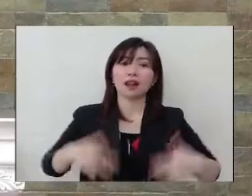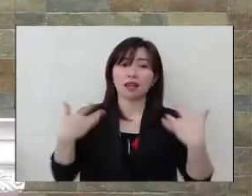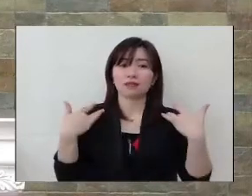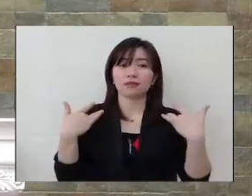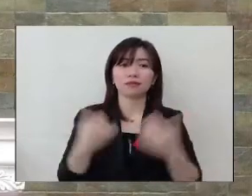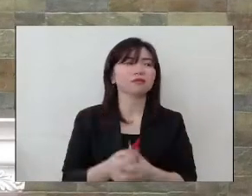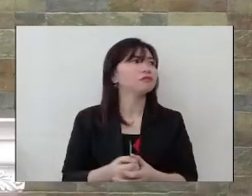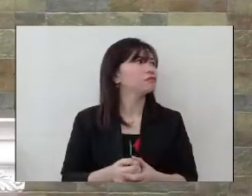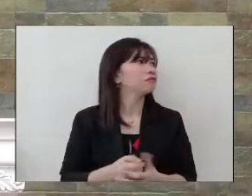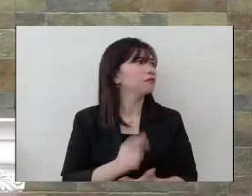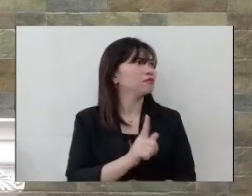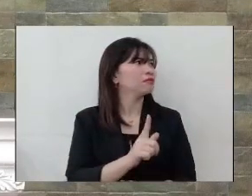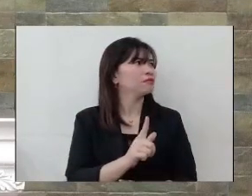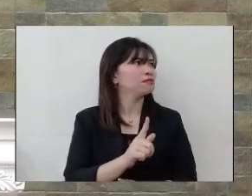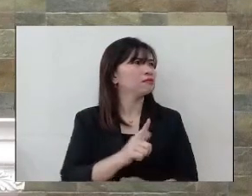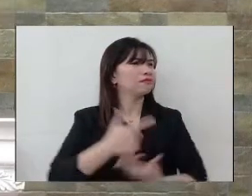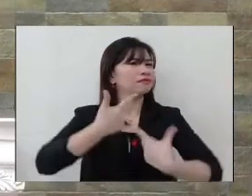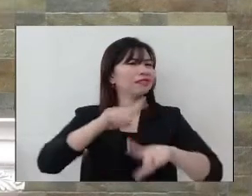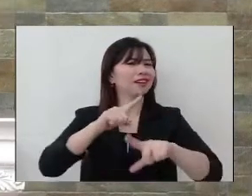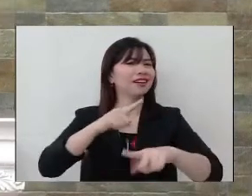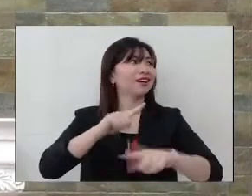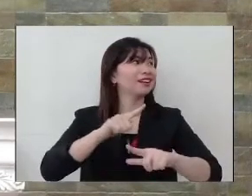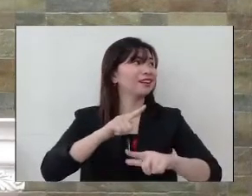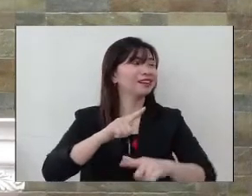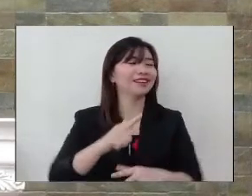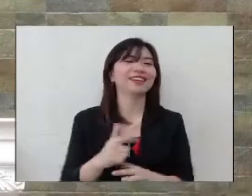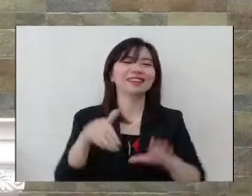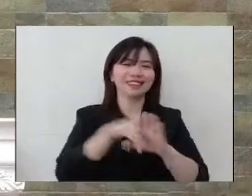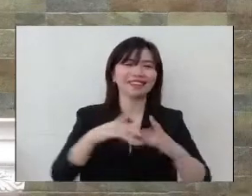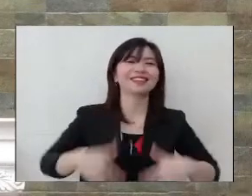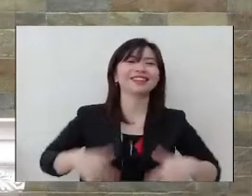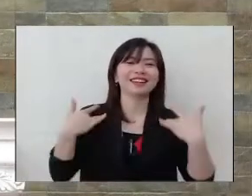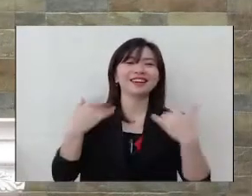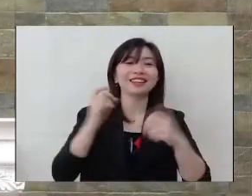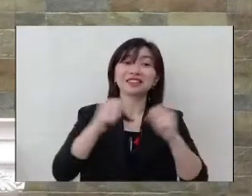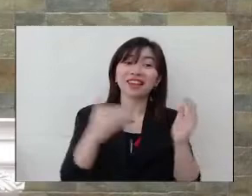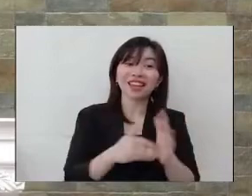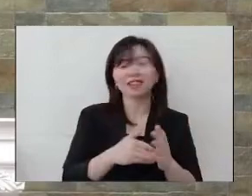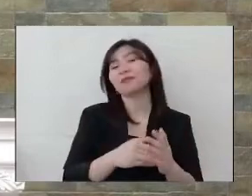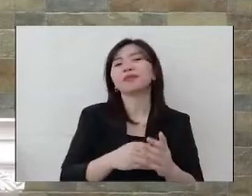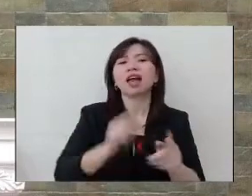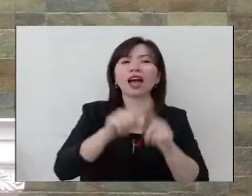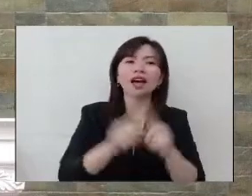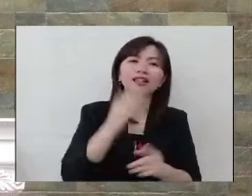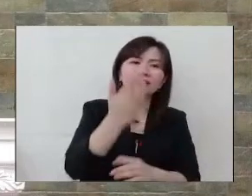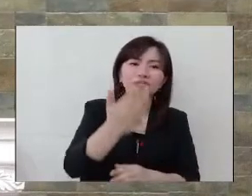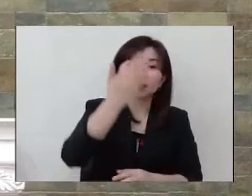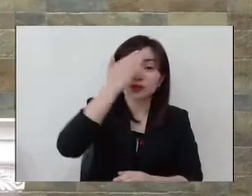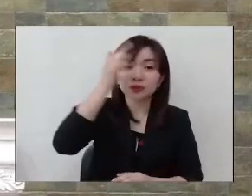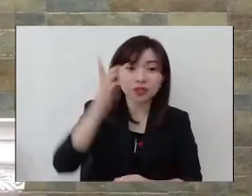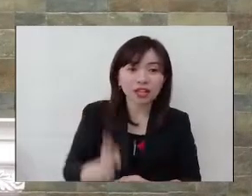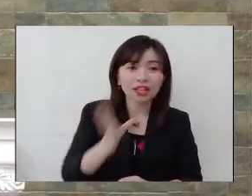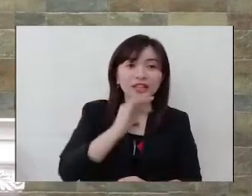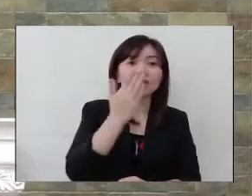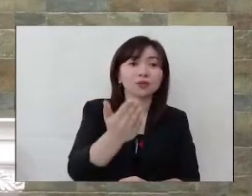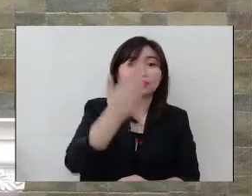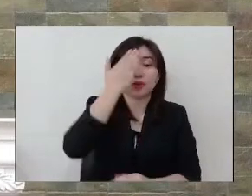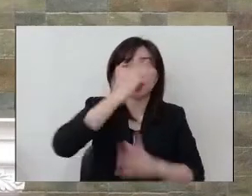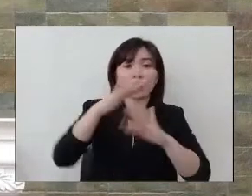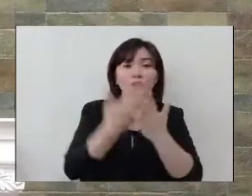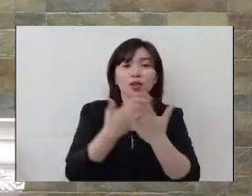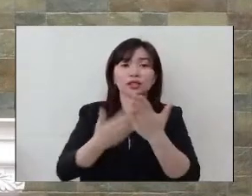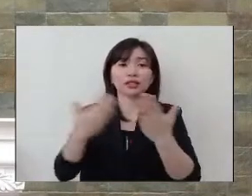mapapariwara ang buhay mo. Kaya nga yung pagkakilala mo sa Diyos at pag-recognize mo sa mga ginagawa ng Diyos sa buhay